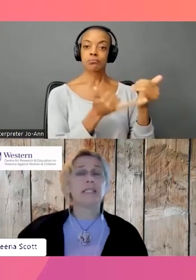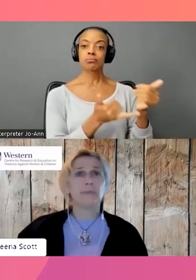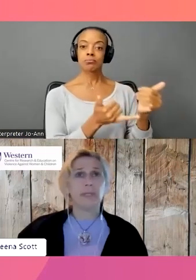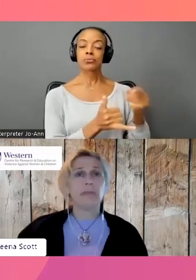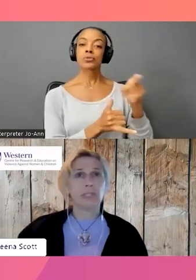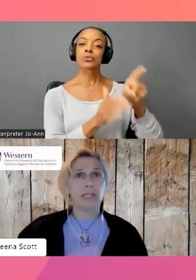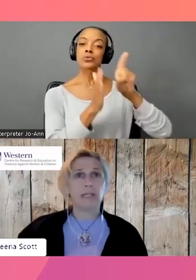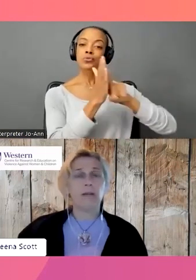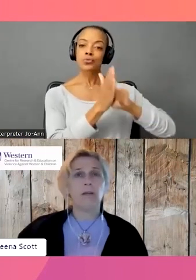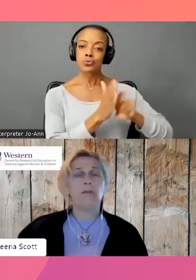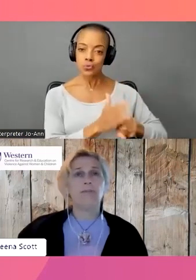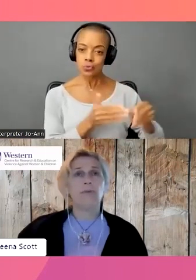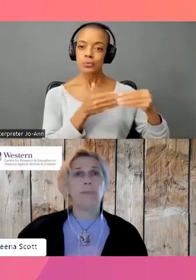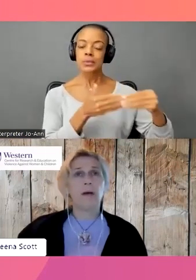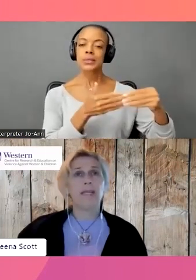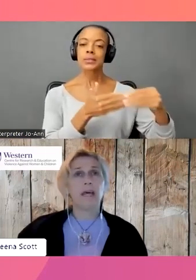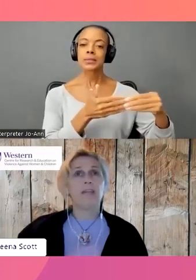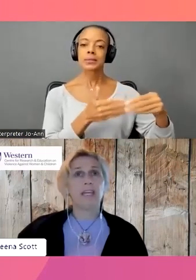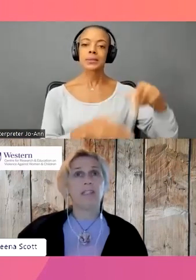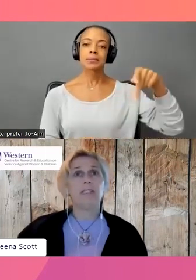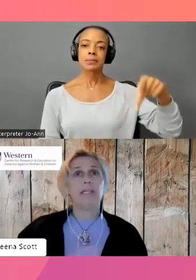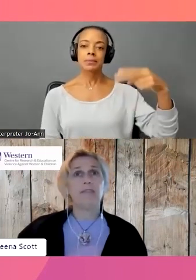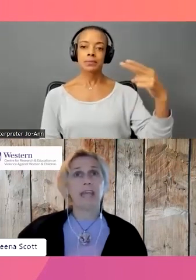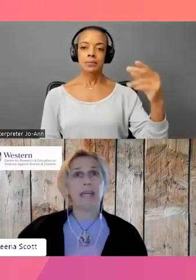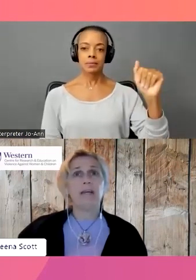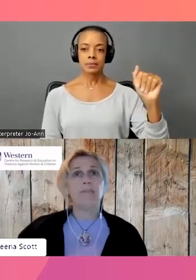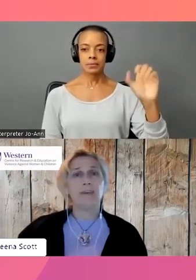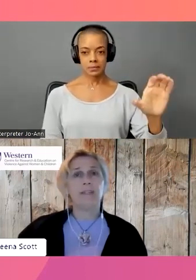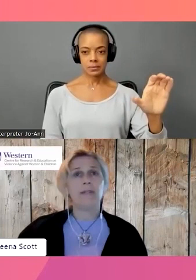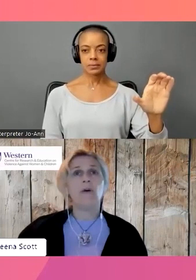Elle est actuellement responsable de la recherche